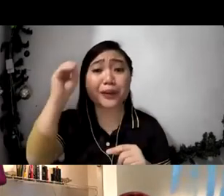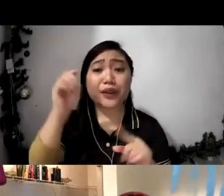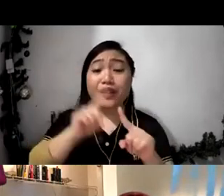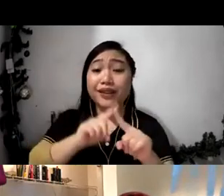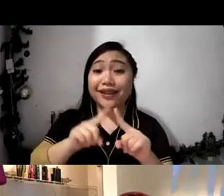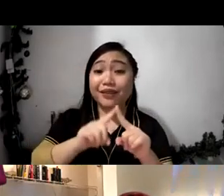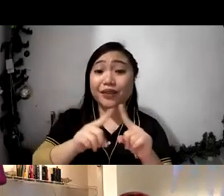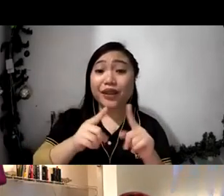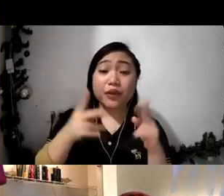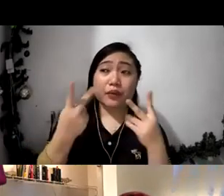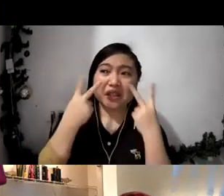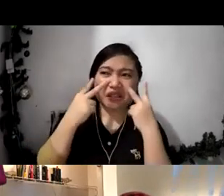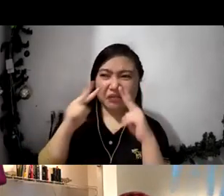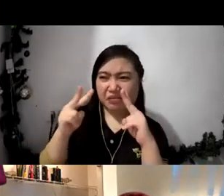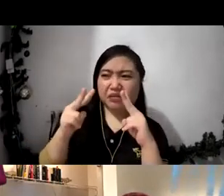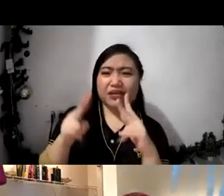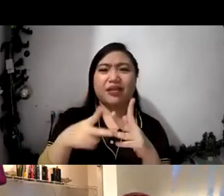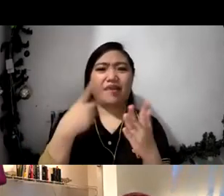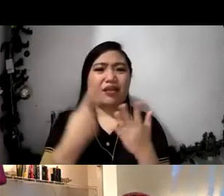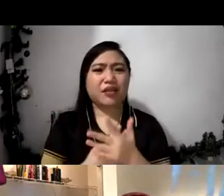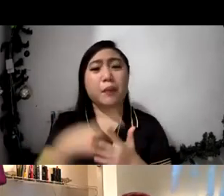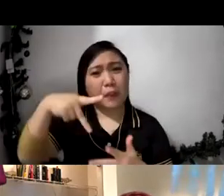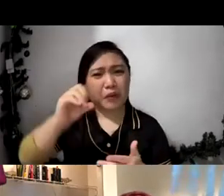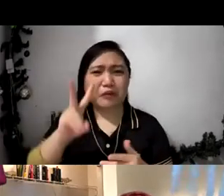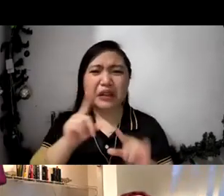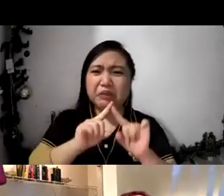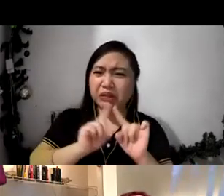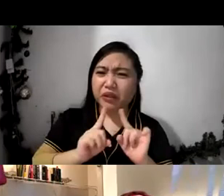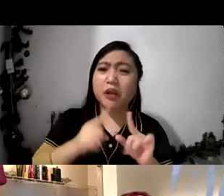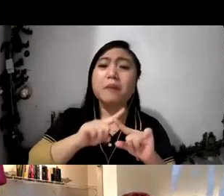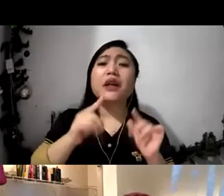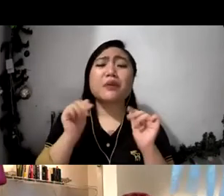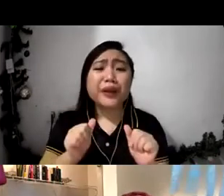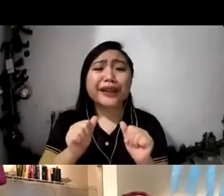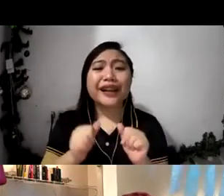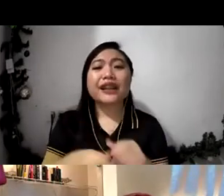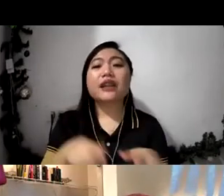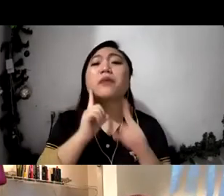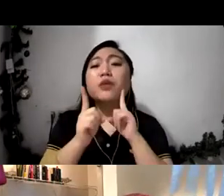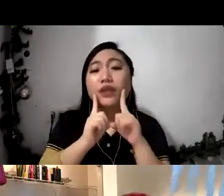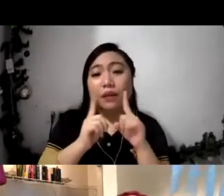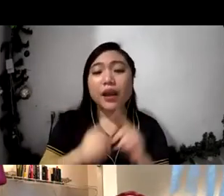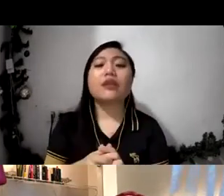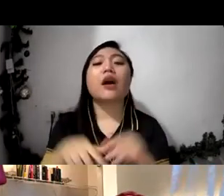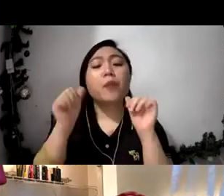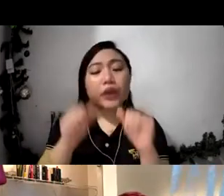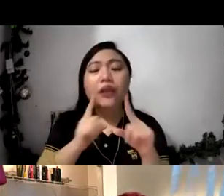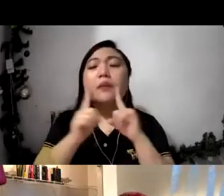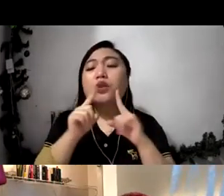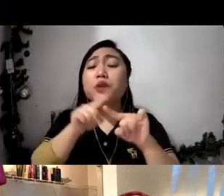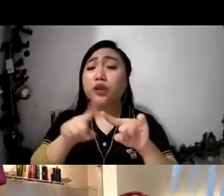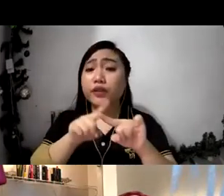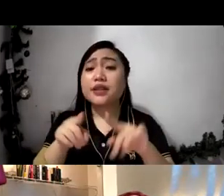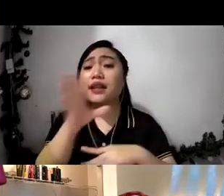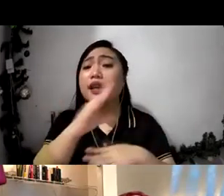no, ang pinaka essential dyan is that we can discuss about it, we can talk about our differences, and at the end